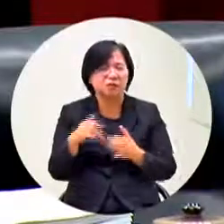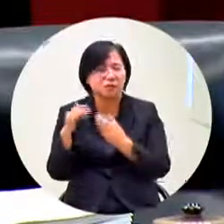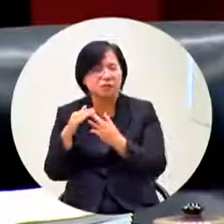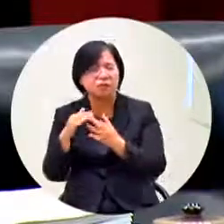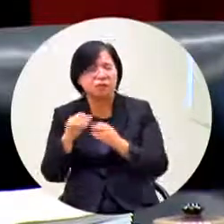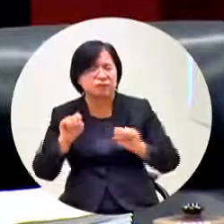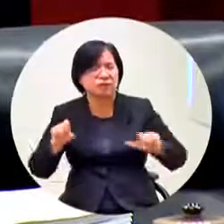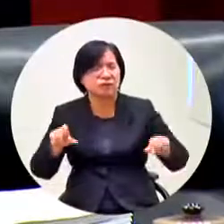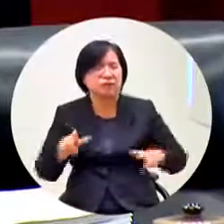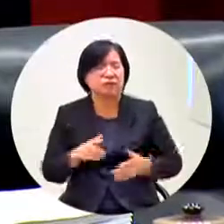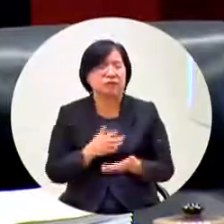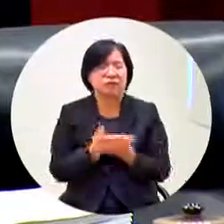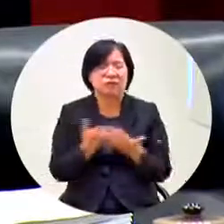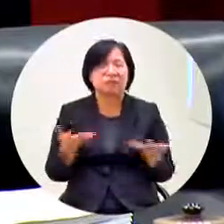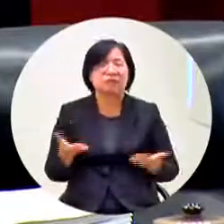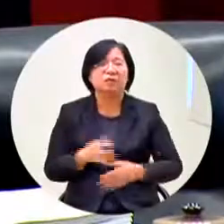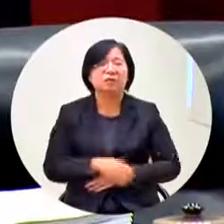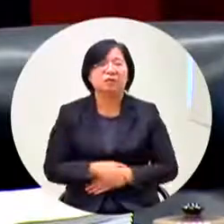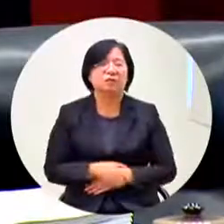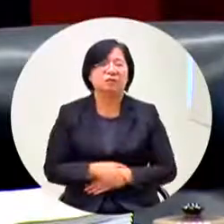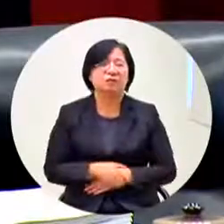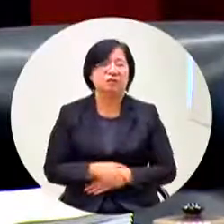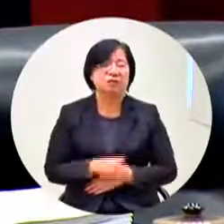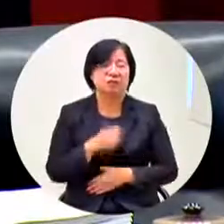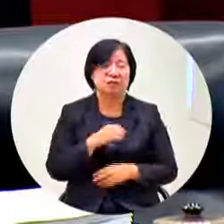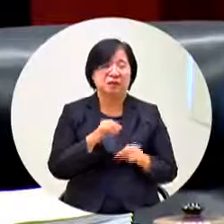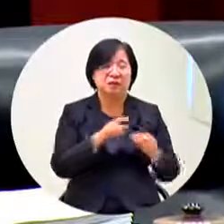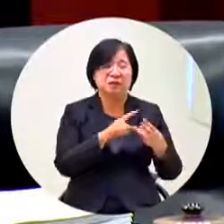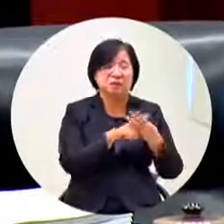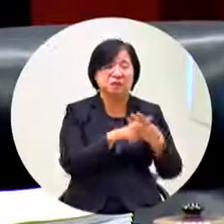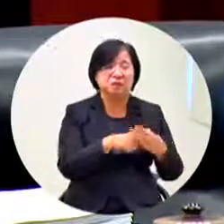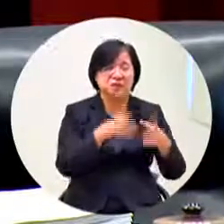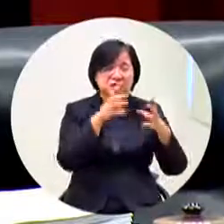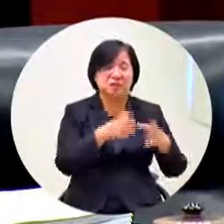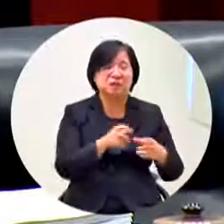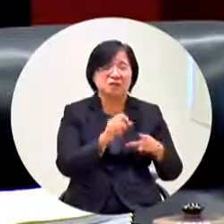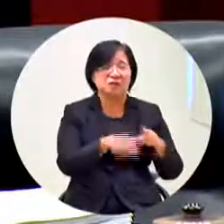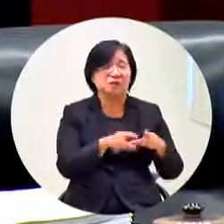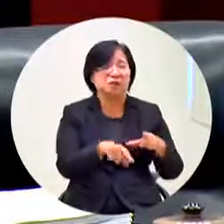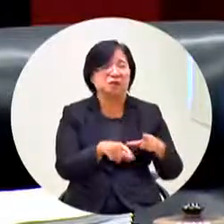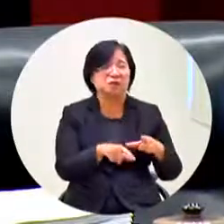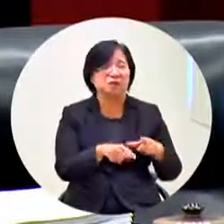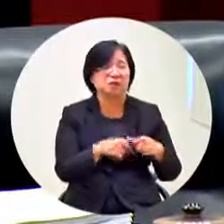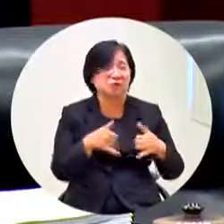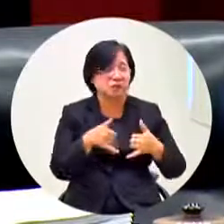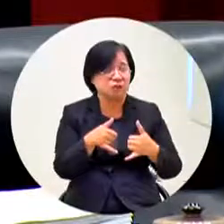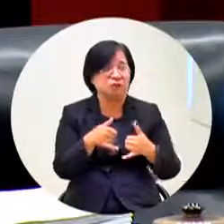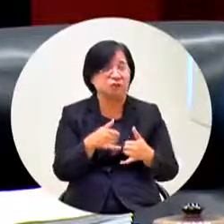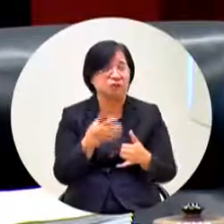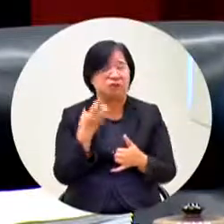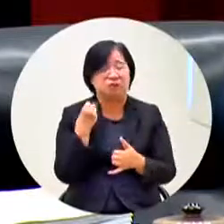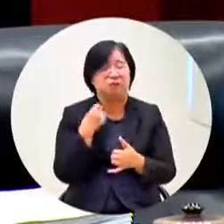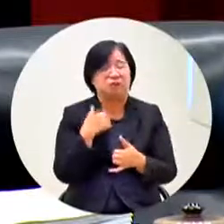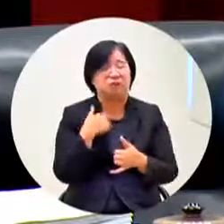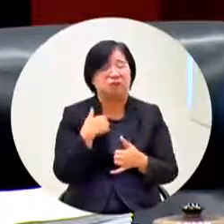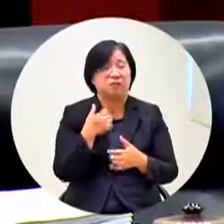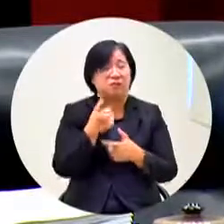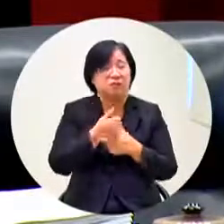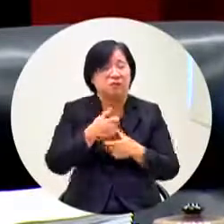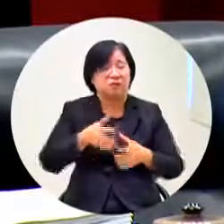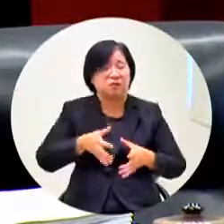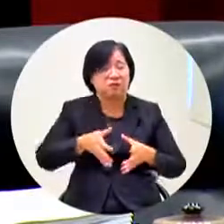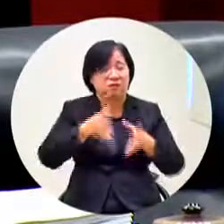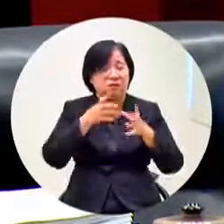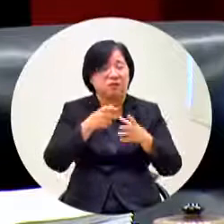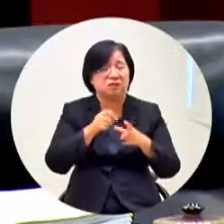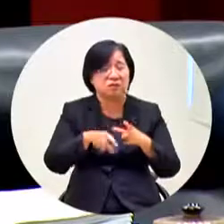主他的地主是有钱，以前建设公司他们起起的都落地还有他们啊，他们没给这